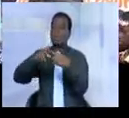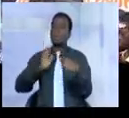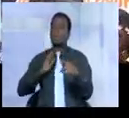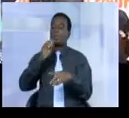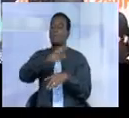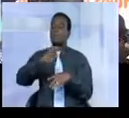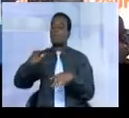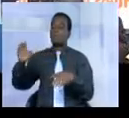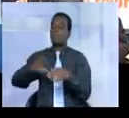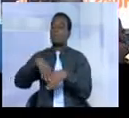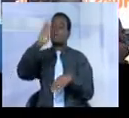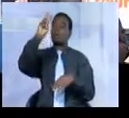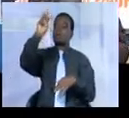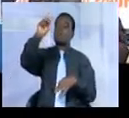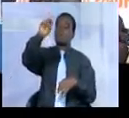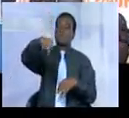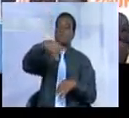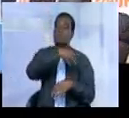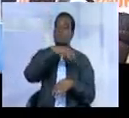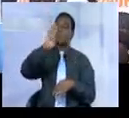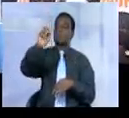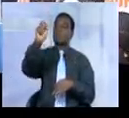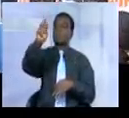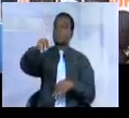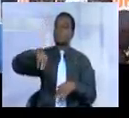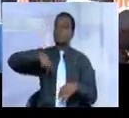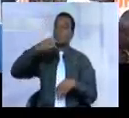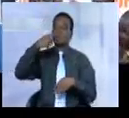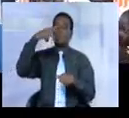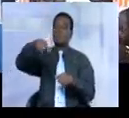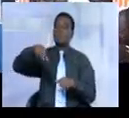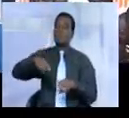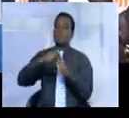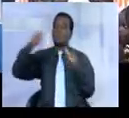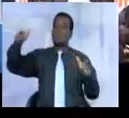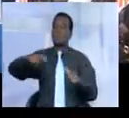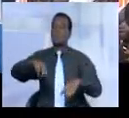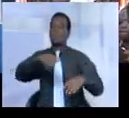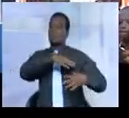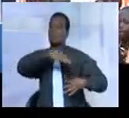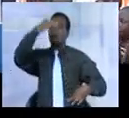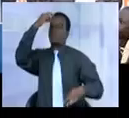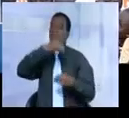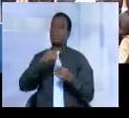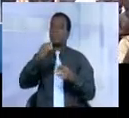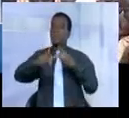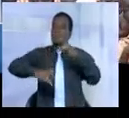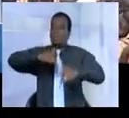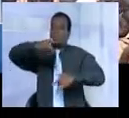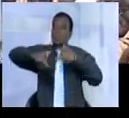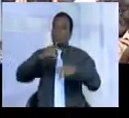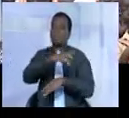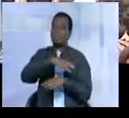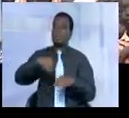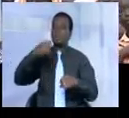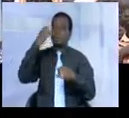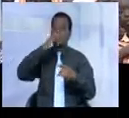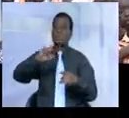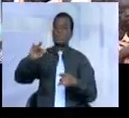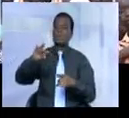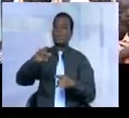enfants de Bingerville et de Grand Bassam, nous percevons la grandeur d'âme et la générosité qui vous